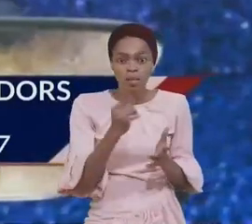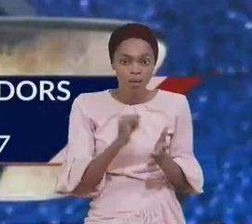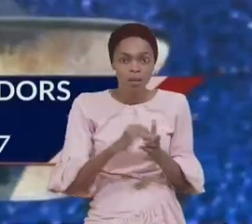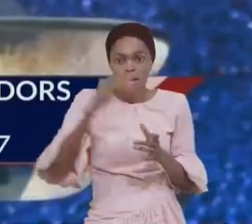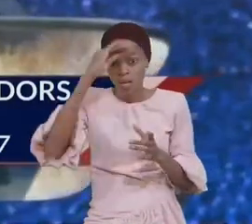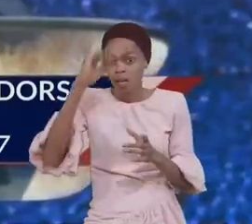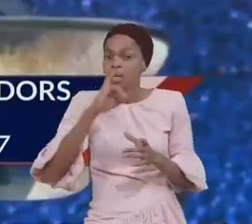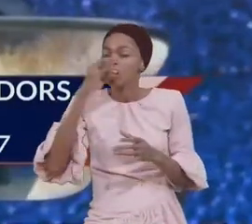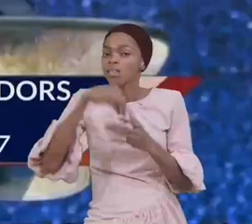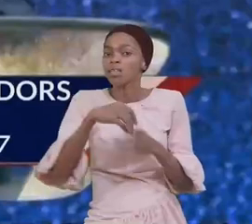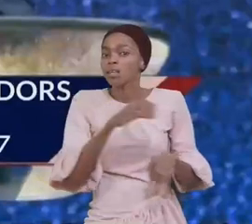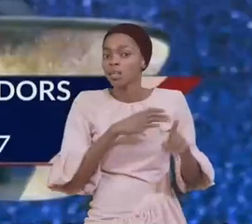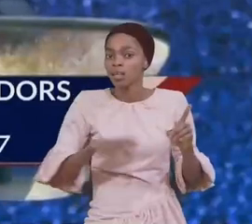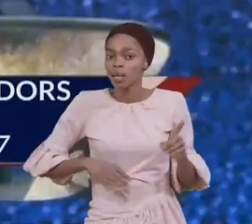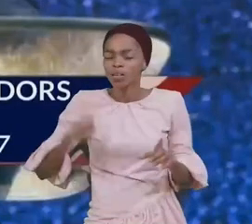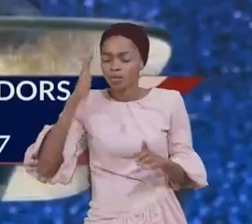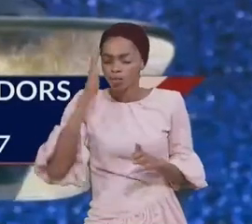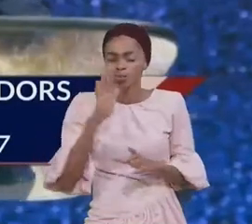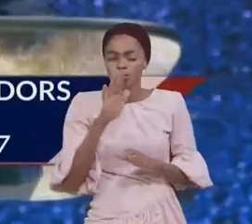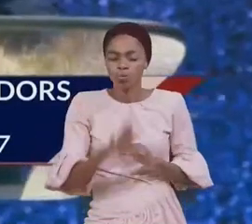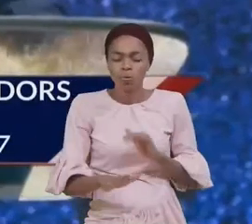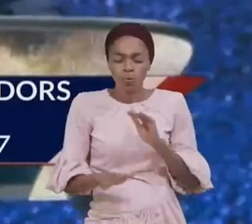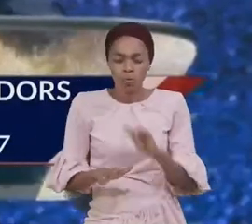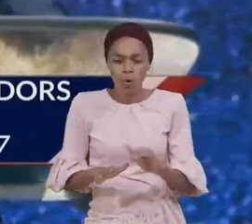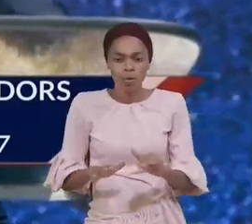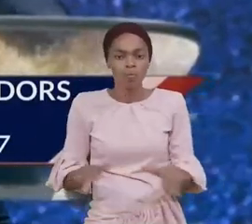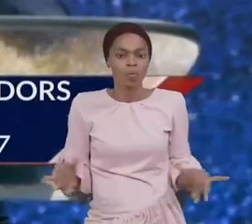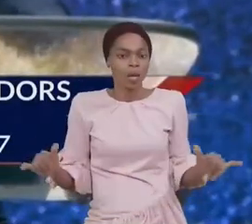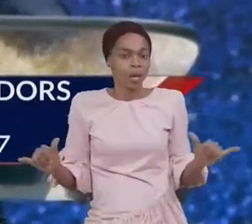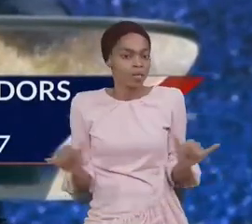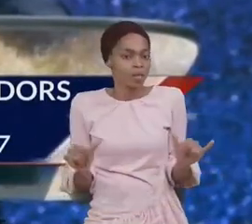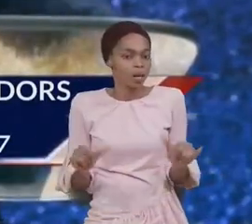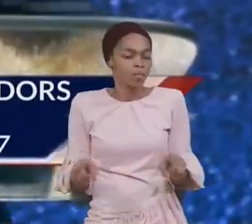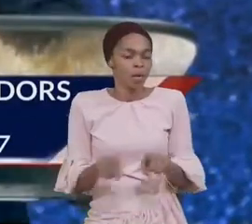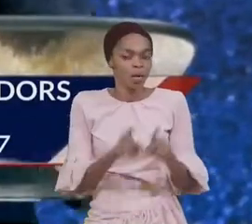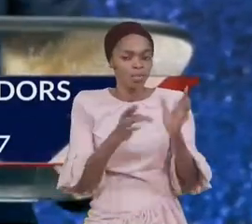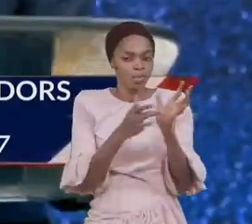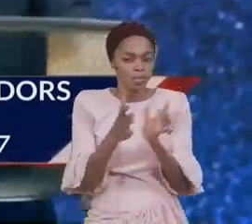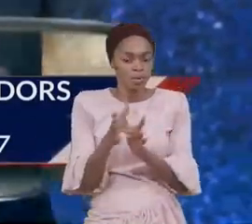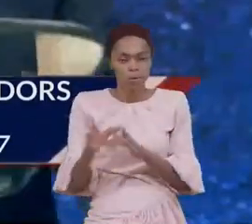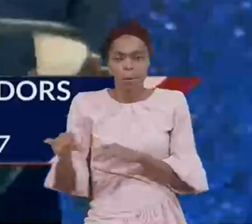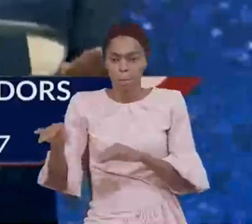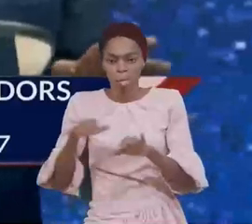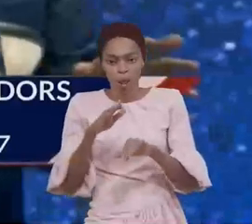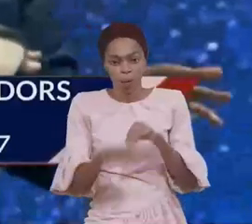en Christ doit aussi marcher comme lui-même a fait. Alors nous devons suivre